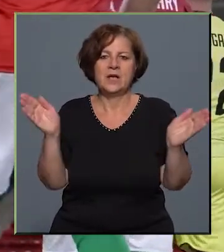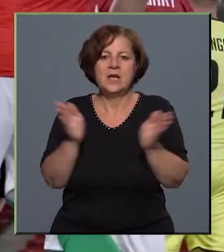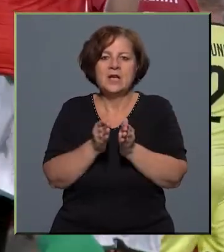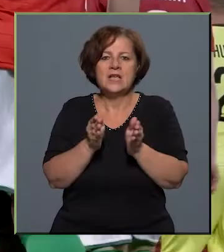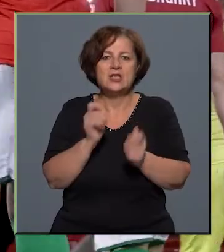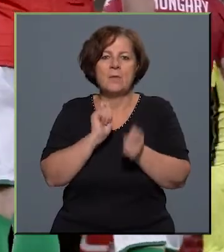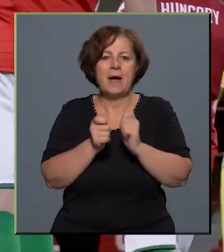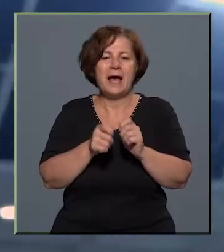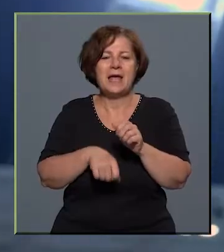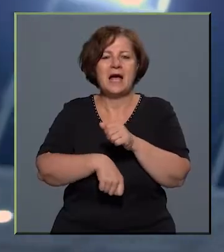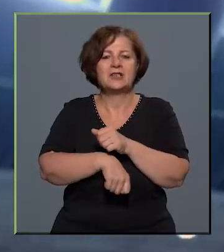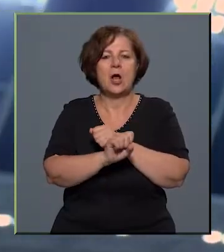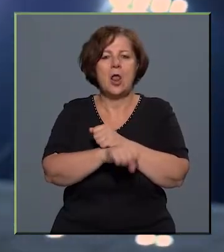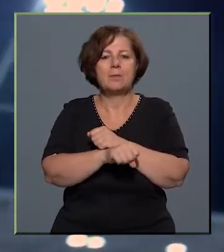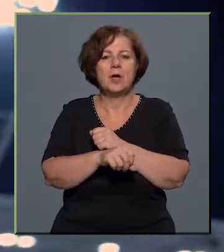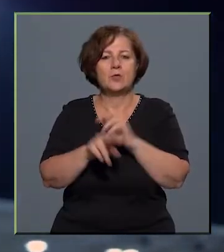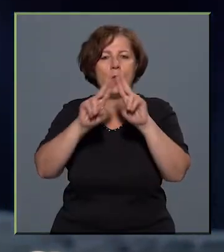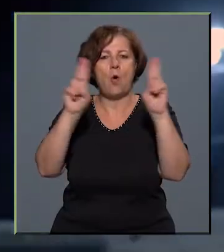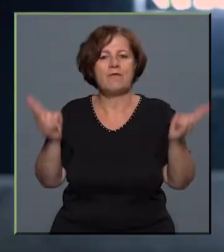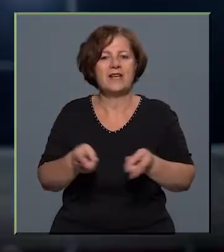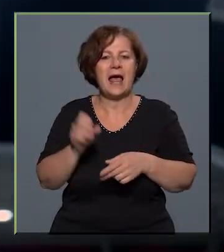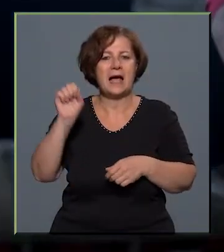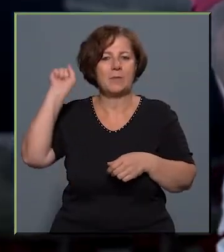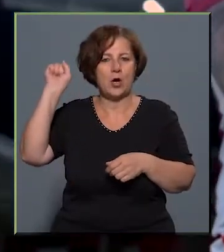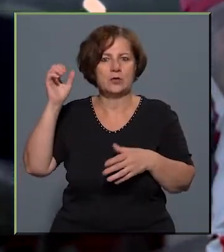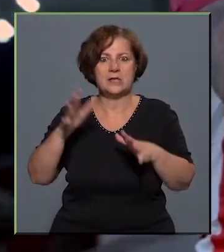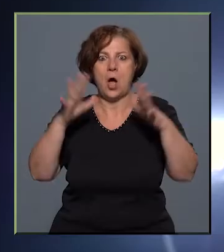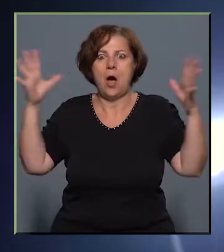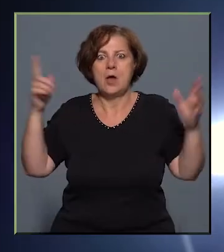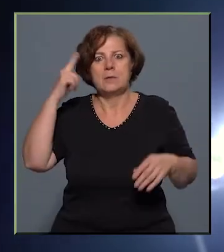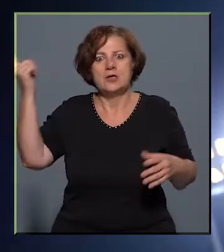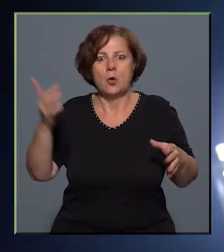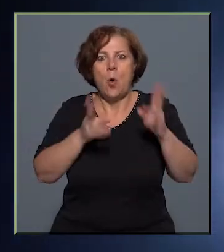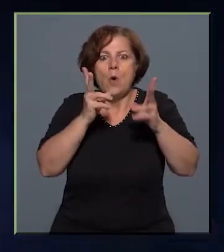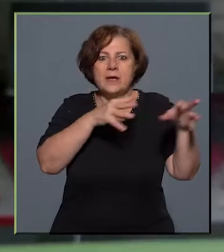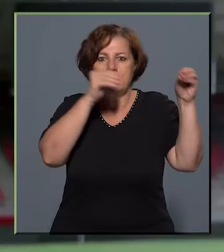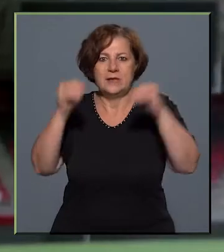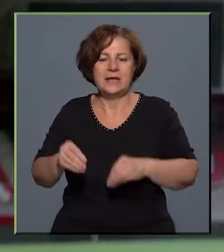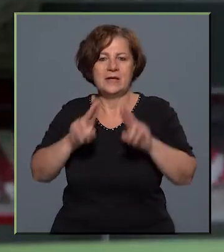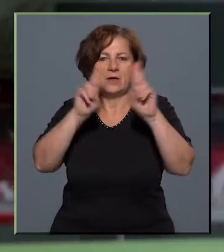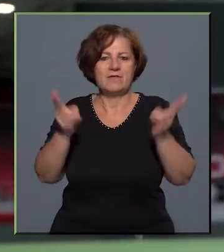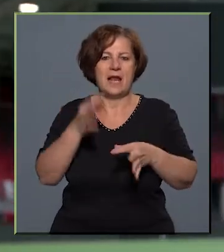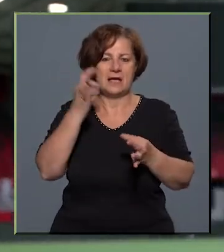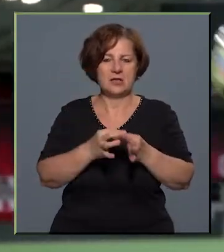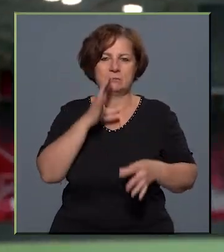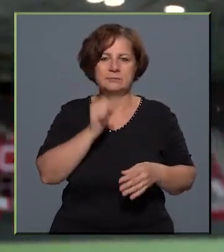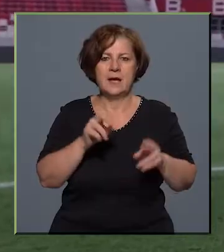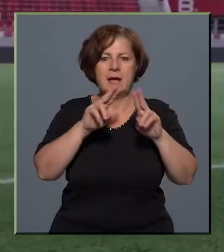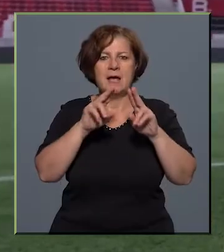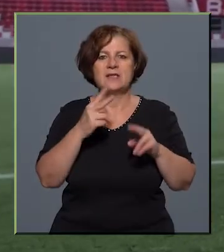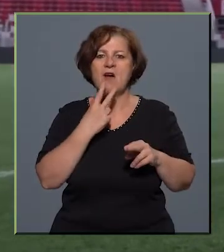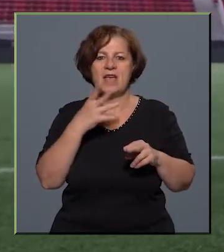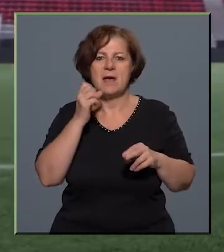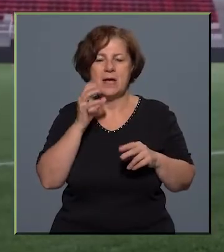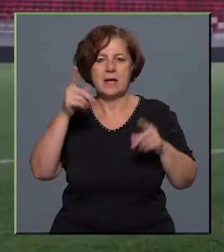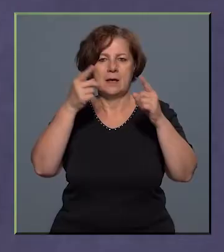labdarúgó világbajnokság lesz Kőbányán, hát ez hatalmas durranás. Hogy kerül ide egy ekkora nagy világesemény? Ez a világbajnokság ez Mexikóban lett